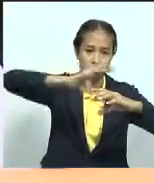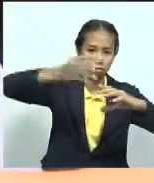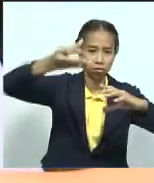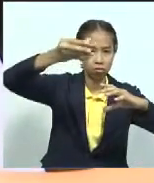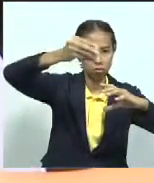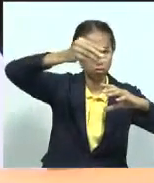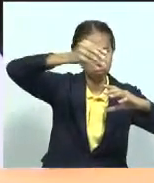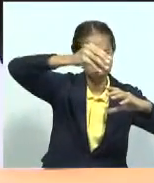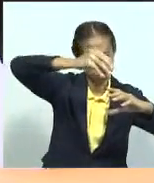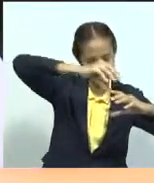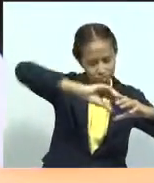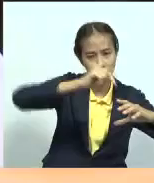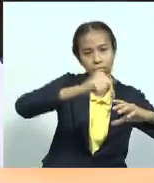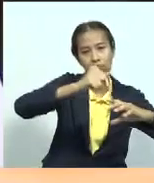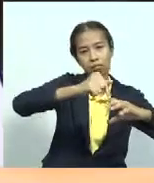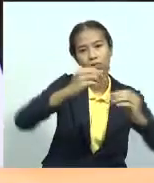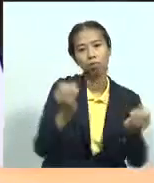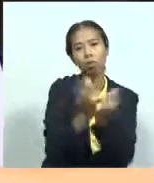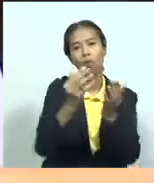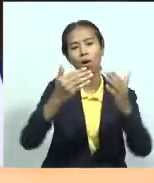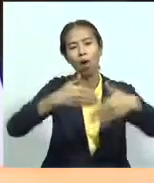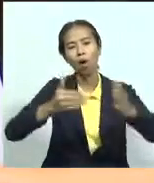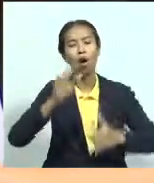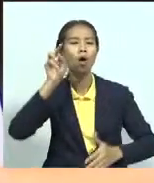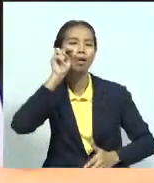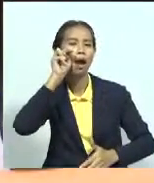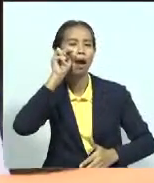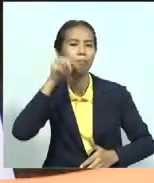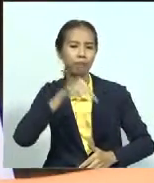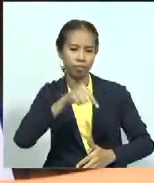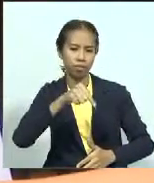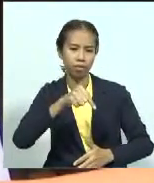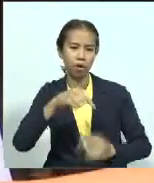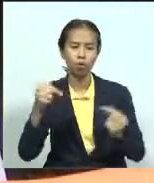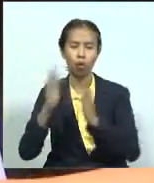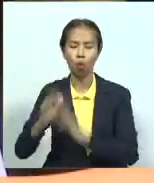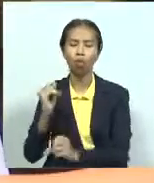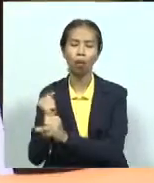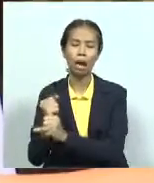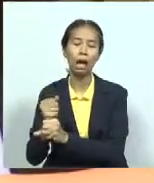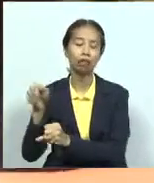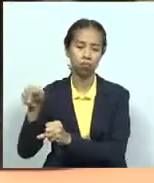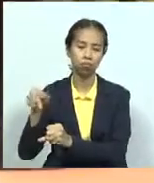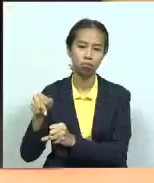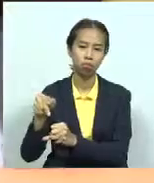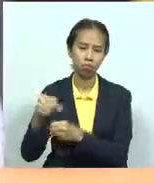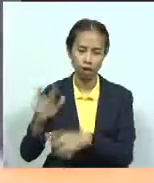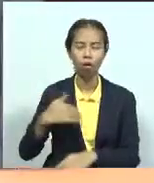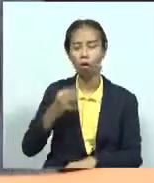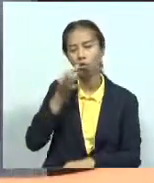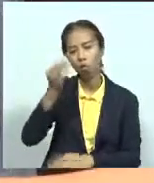เกือบตันนะฮะมันก็เทลงมาก็ทําให้ห้องน้ําบ้านพักพนักงานของบ้านพ่อเนี่ยพังก็เกิดการแจ้งความเกิด